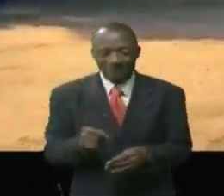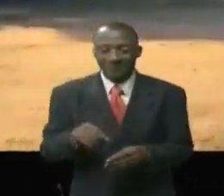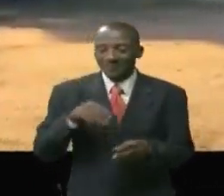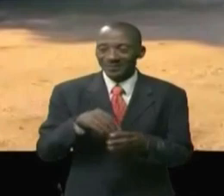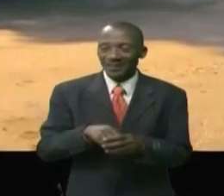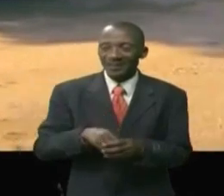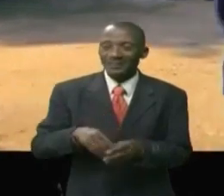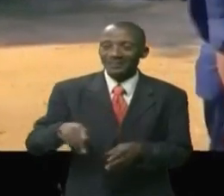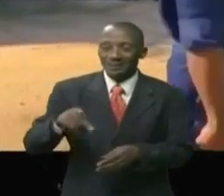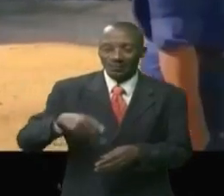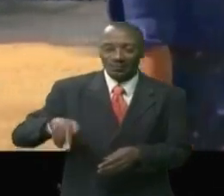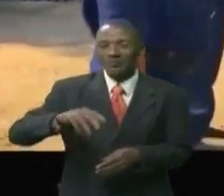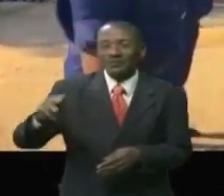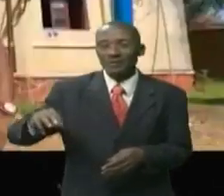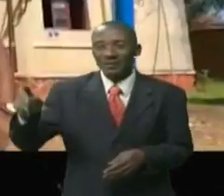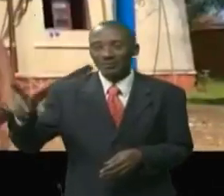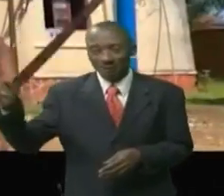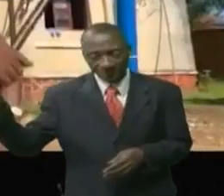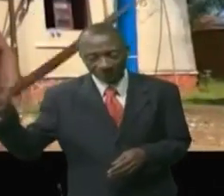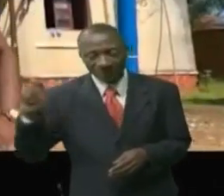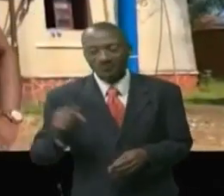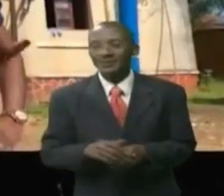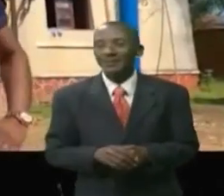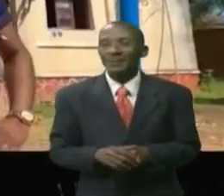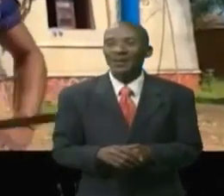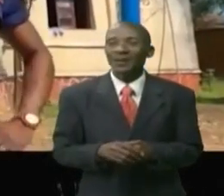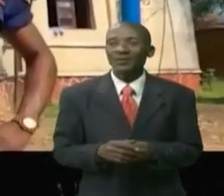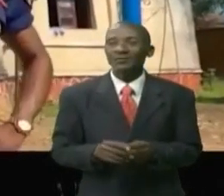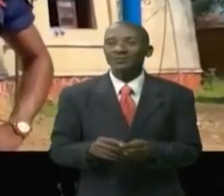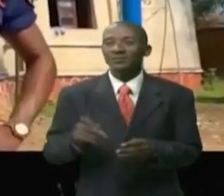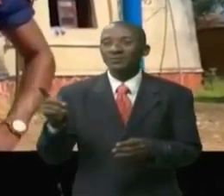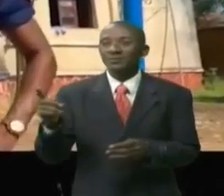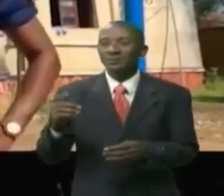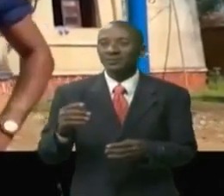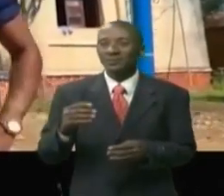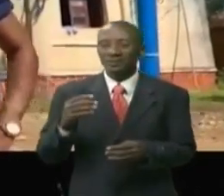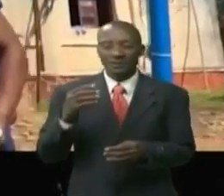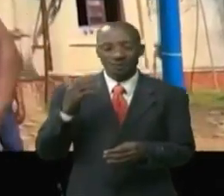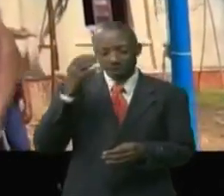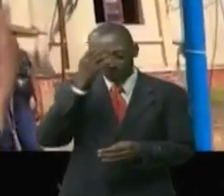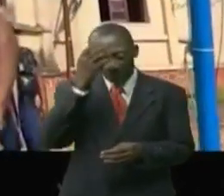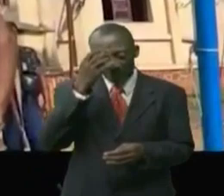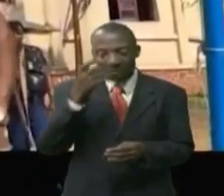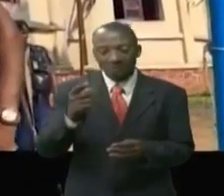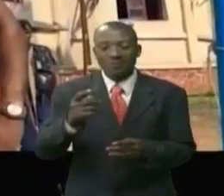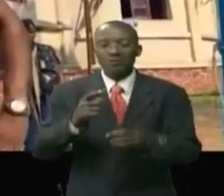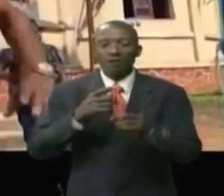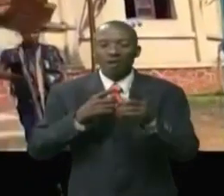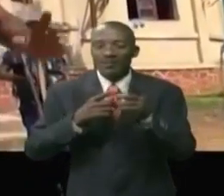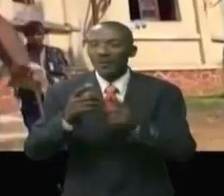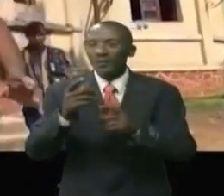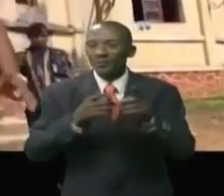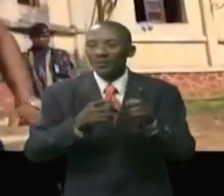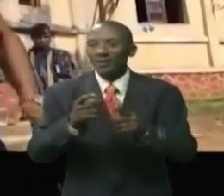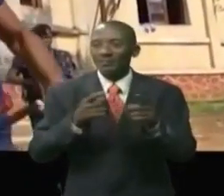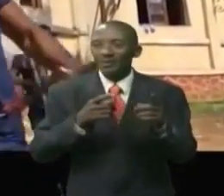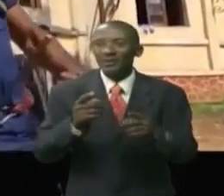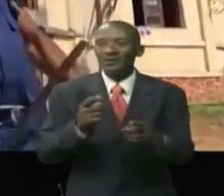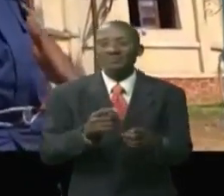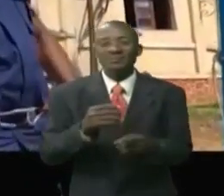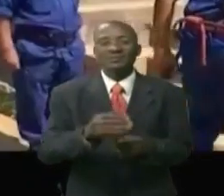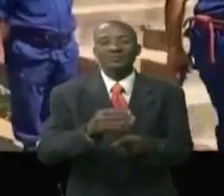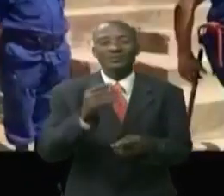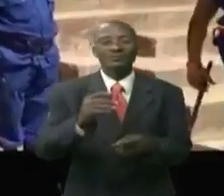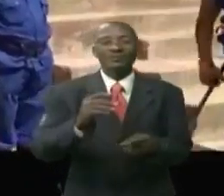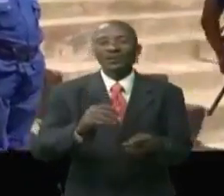services intérieurs il a promis de sanctionner tout policier verreux qui dérangerait la population car la rigueur de la loi c'est sera de stricte